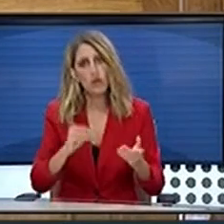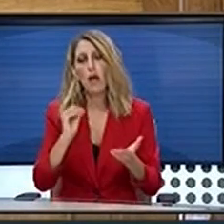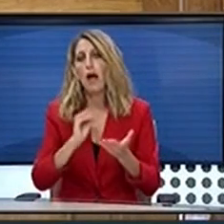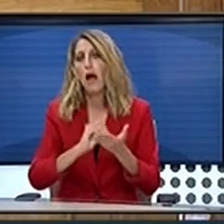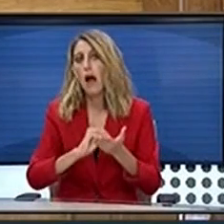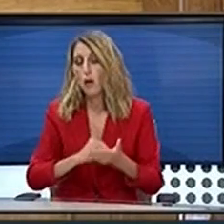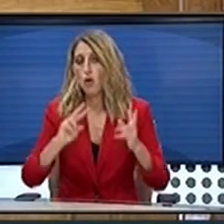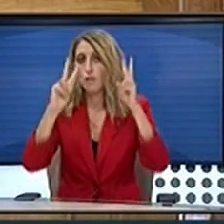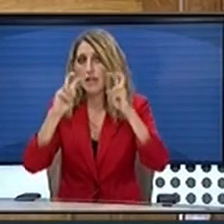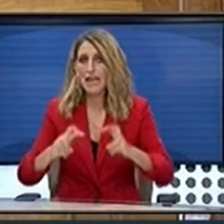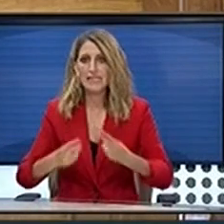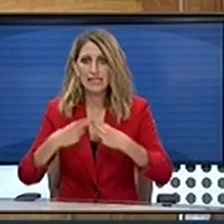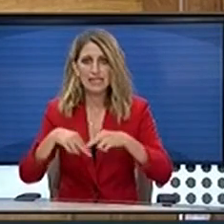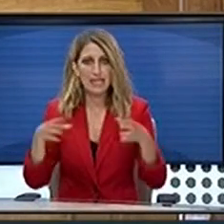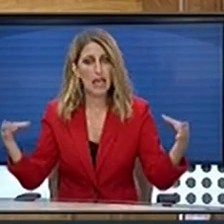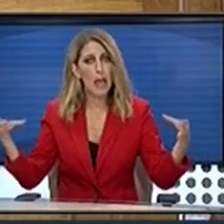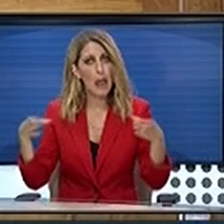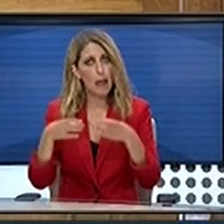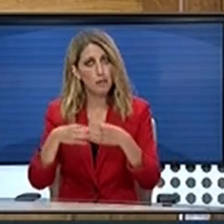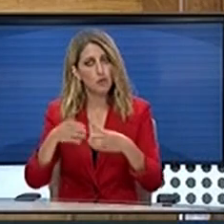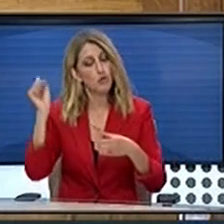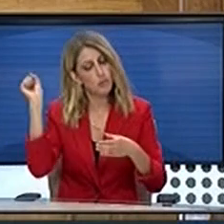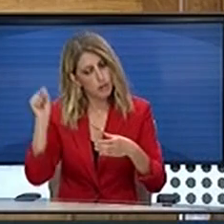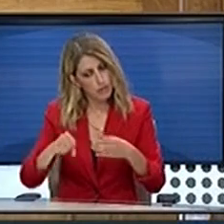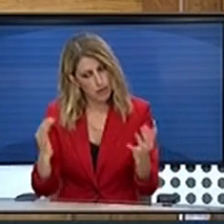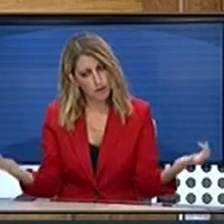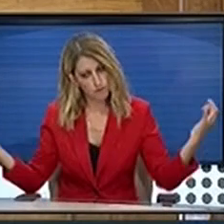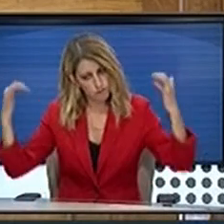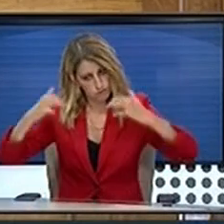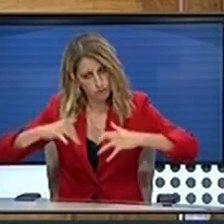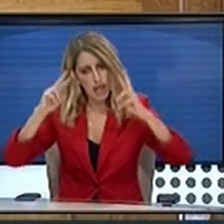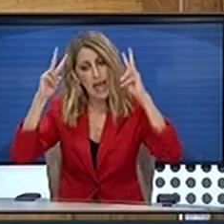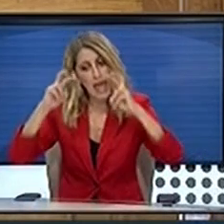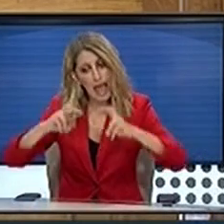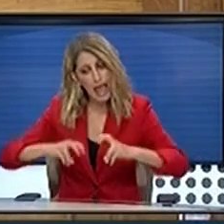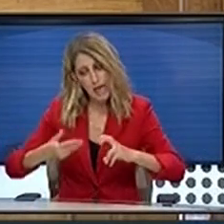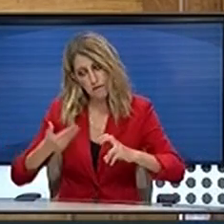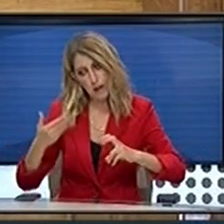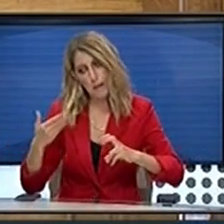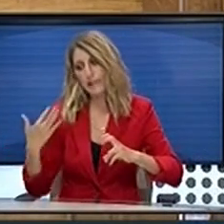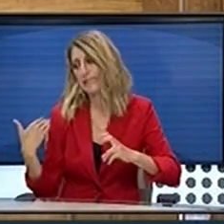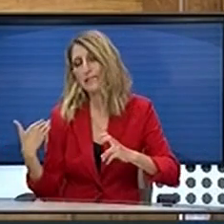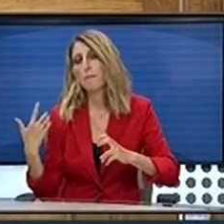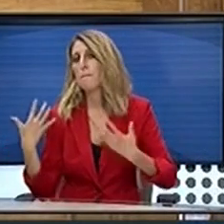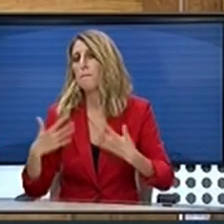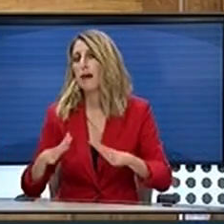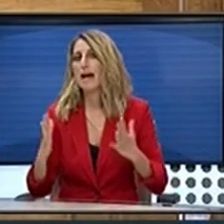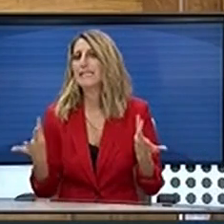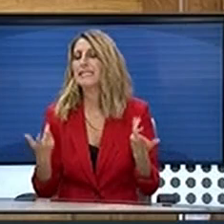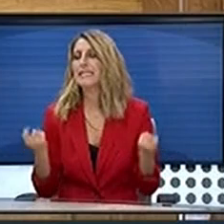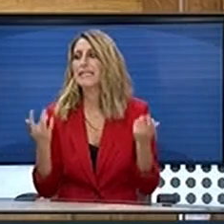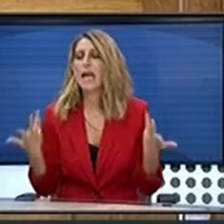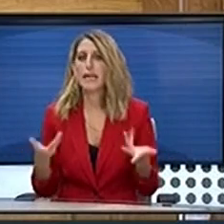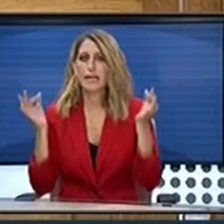Εξεταστικής Επιτροπής. Ναι, η Εξεταστική Επιτροπή θα διερευνήσει το τι ακριβώς έγινε. Θα είναι μισή η δουλειά της όμως, αν δεν καταφέρει